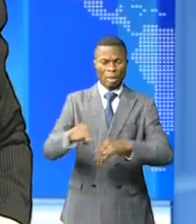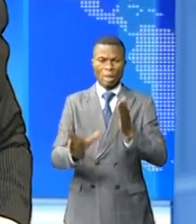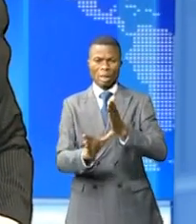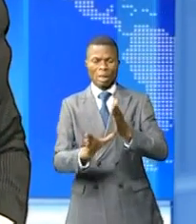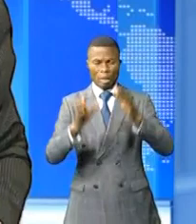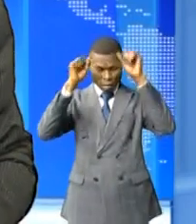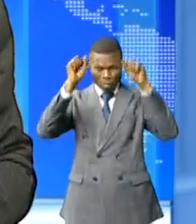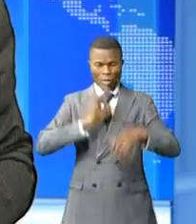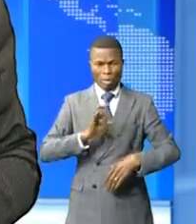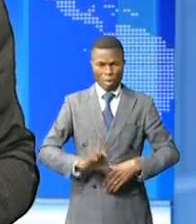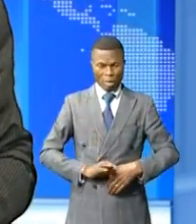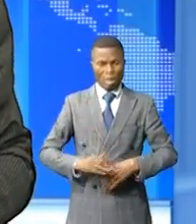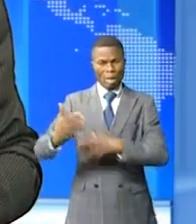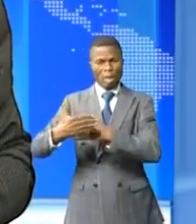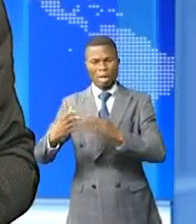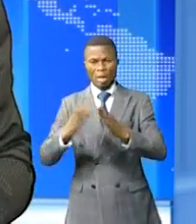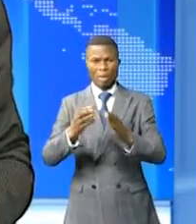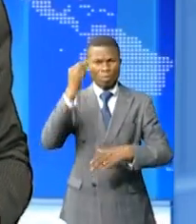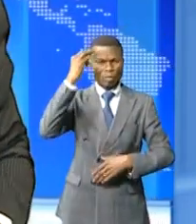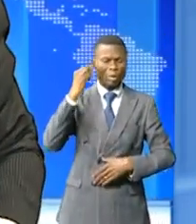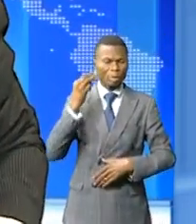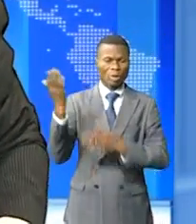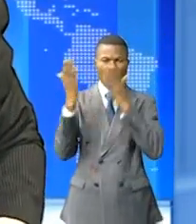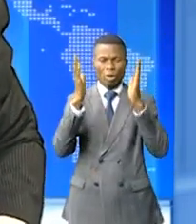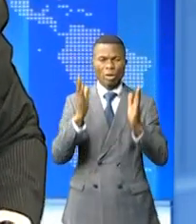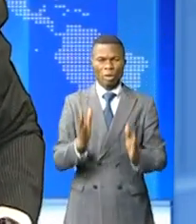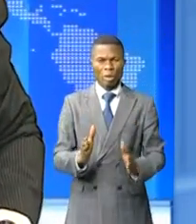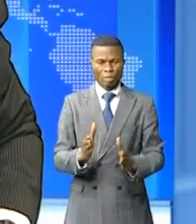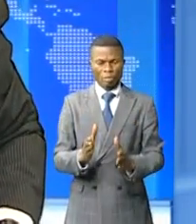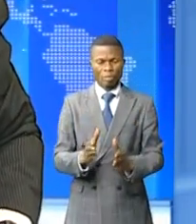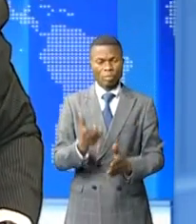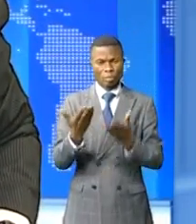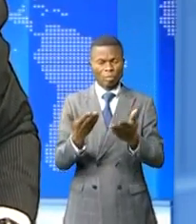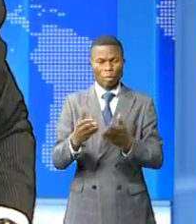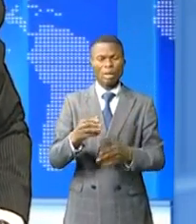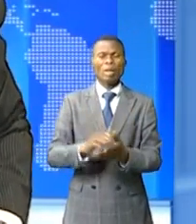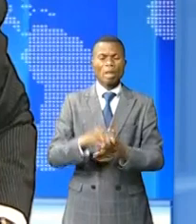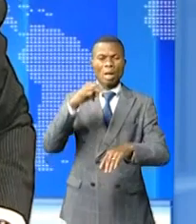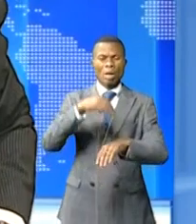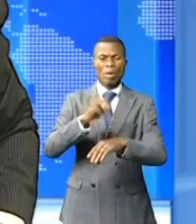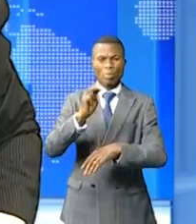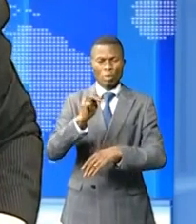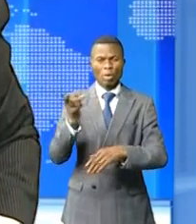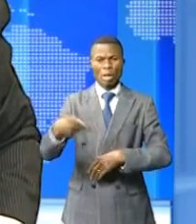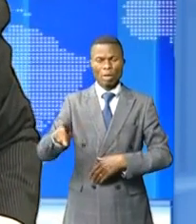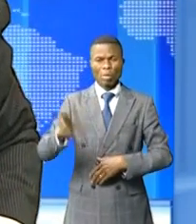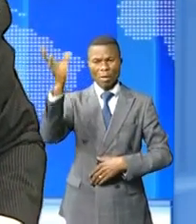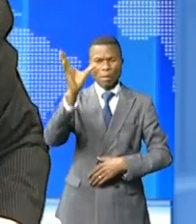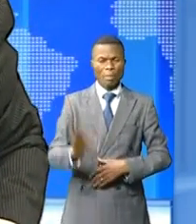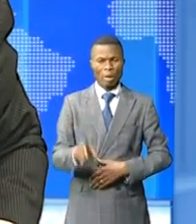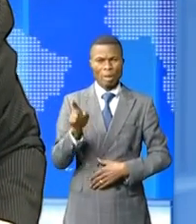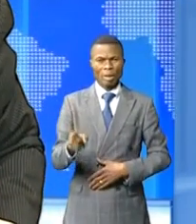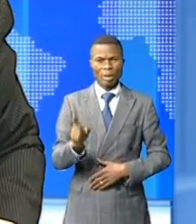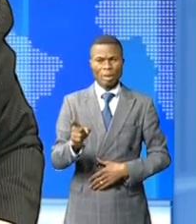du chef de l'État qui avait à ses côtés le ministre des Transports. C'était à Mwanda, nous sommes là, dans la province du Congo